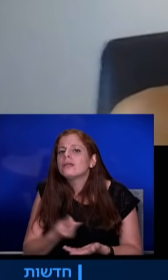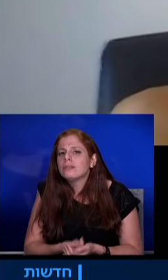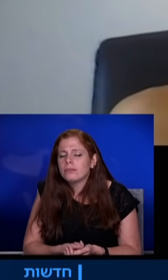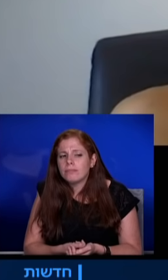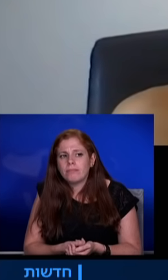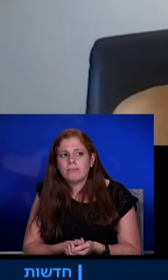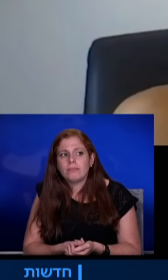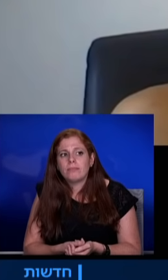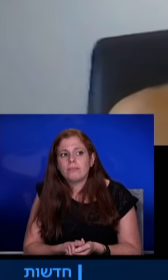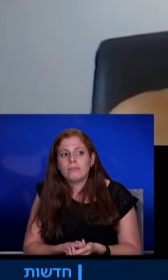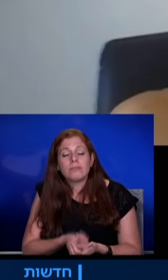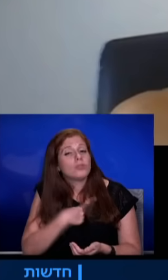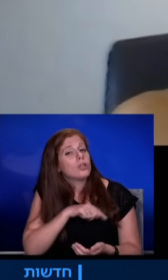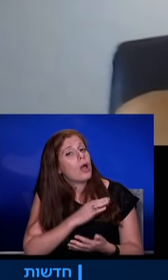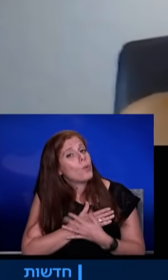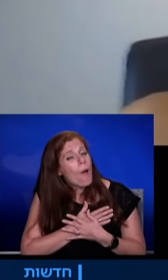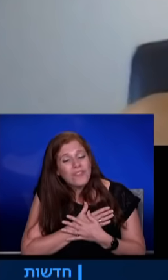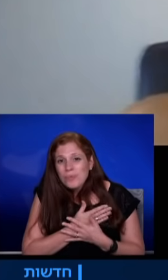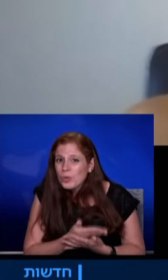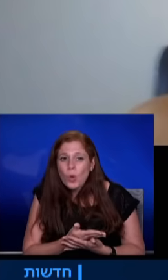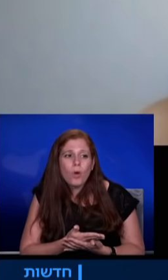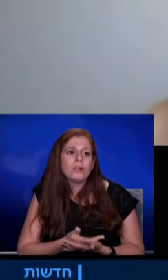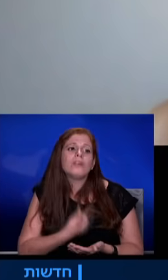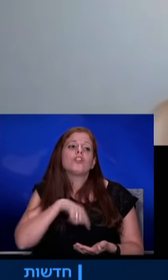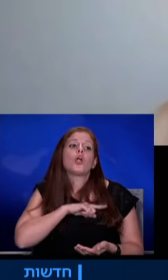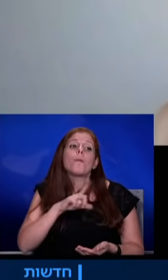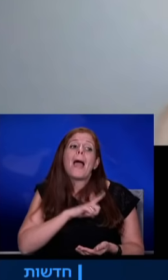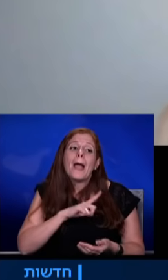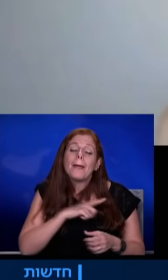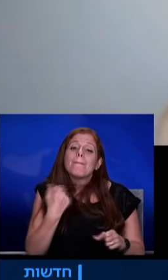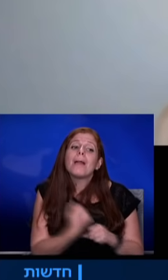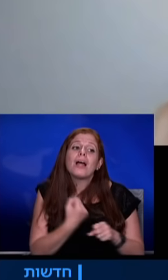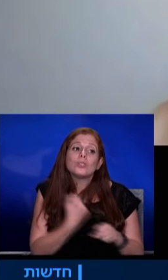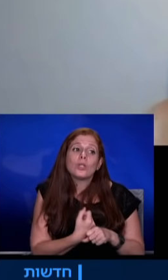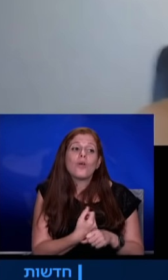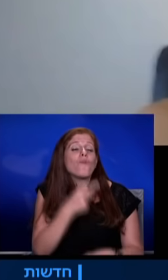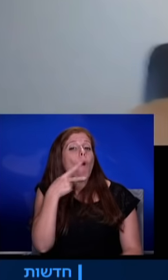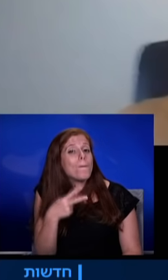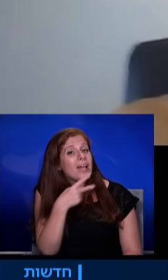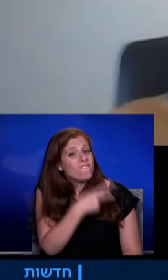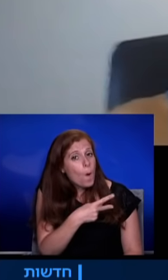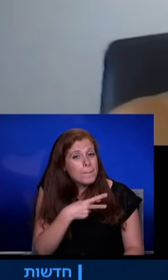מה את רוצה להגיד לו? שאנחנו אוהבים אותו, ושאנחנו מחכים לעשות לו פורמיקה פורמיקה בבטן,